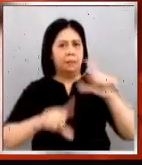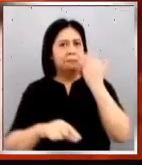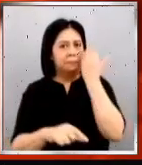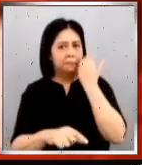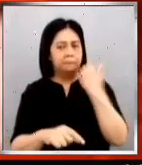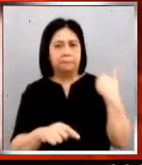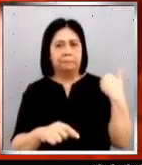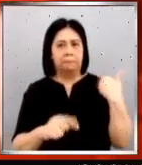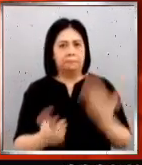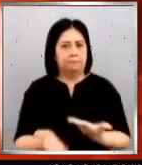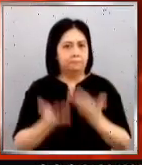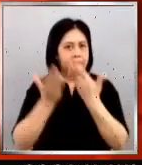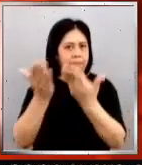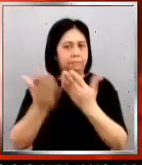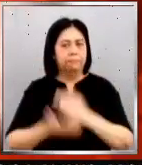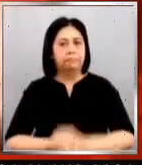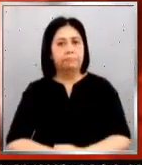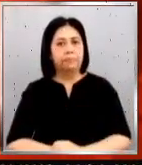nakapagsumite.